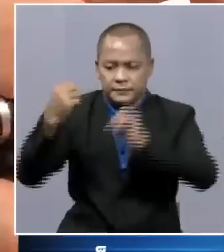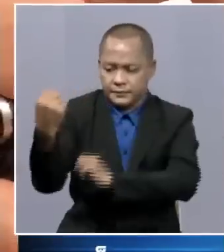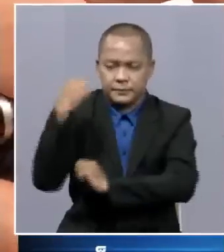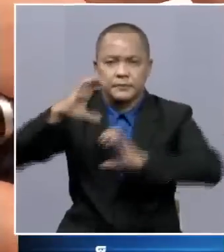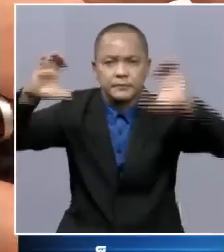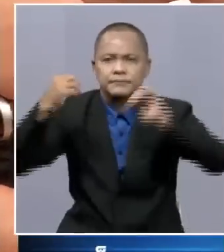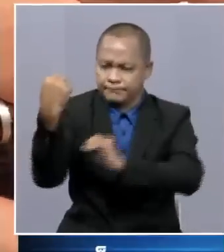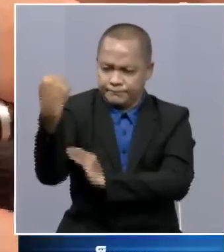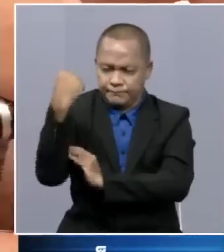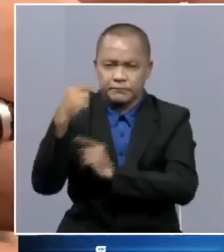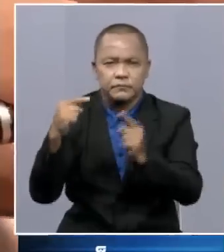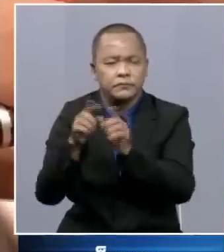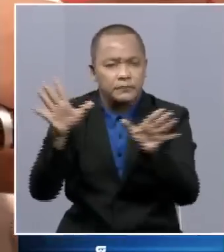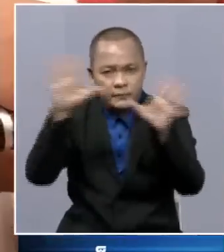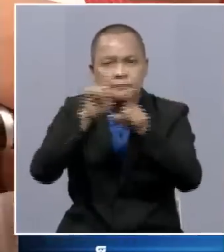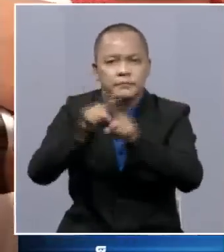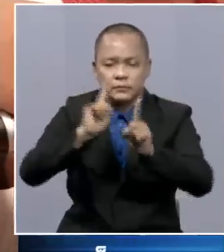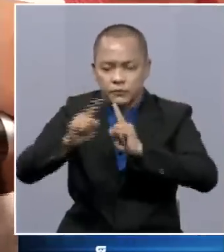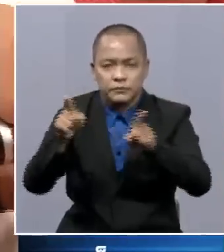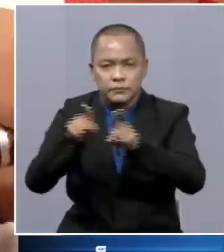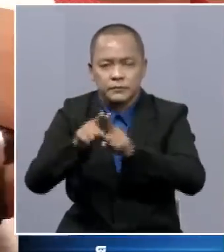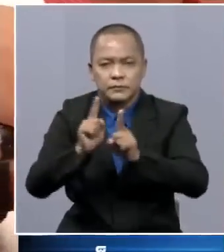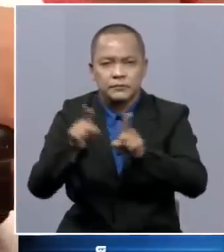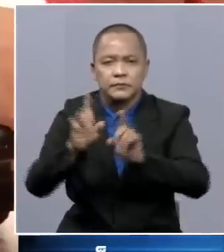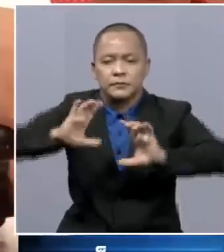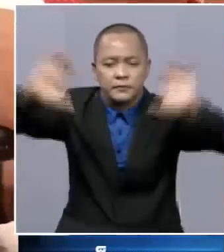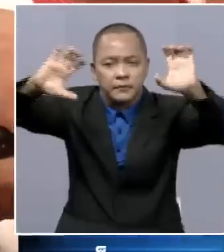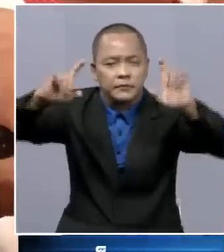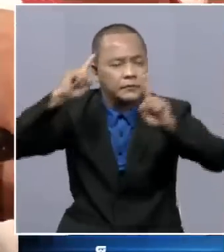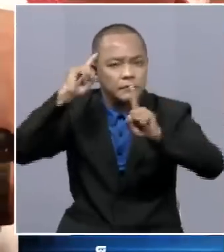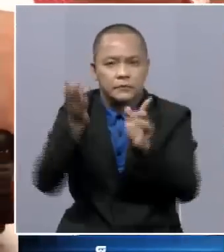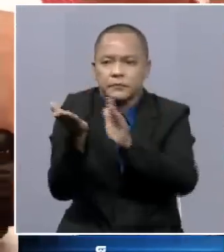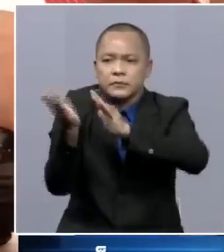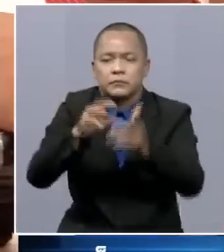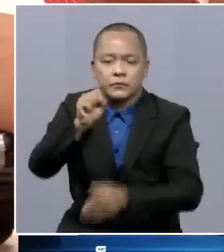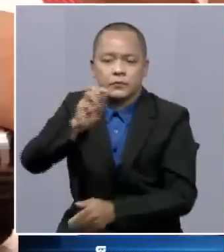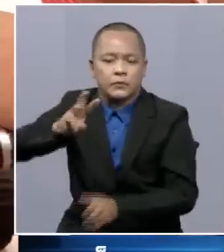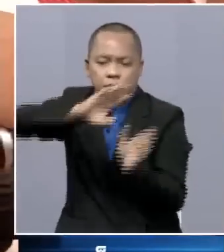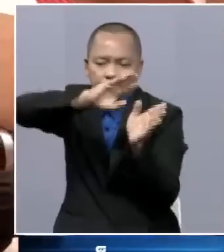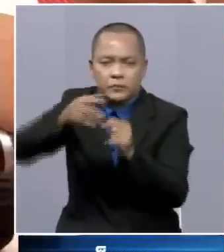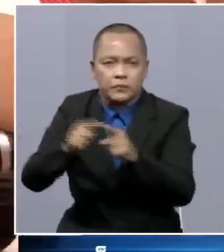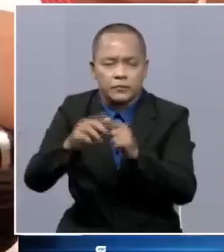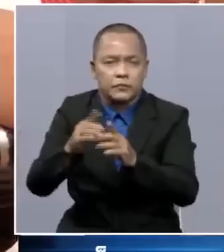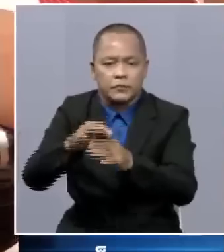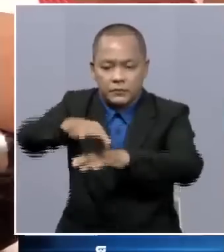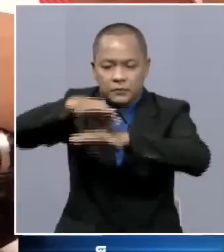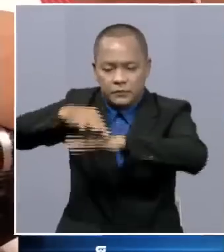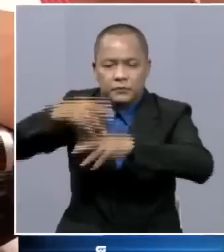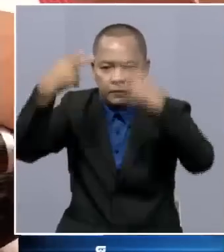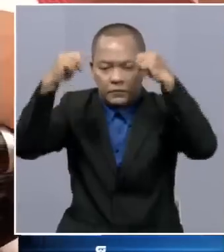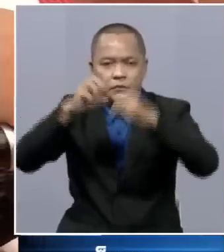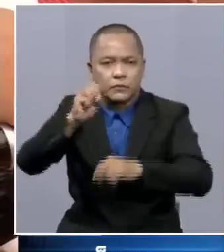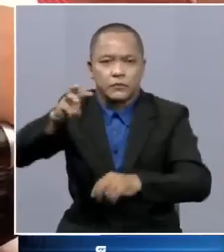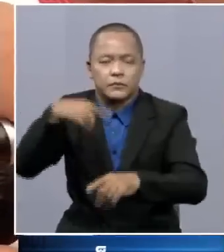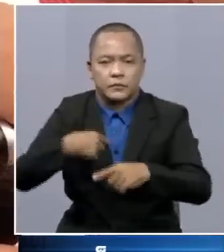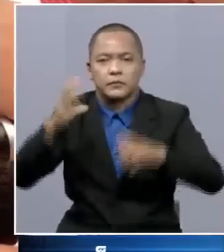แข็งพูดไปในทำนองเดียวกันกับหมอชนน่านเนี่ยนะครับเป็นรัฐบาลที่ไม่ถูกล้มด้วยสว.ไม่สามารถถูกแต่งตั้งนายกได้ด้วยสว.เ